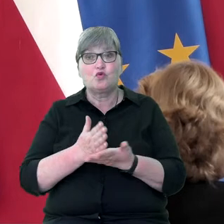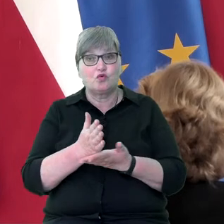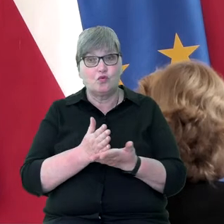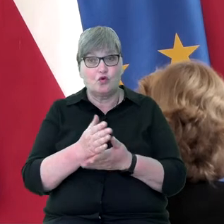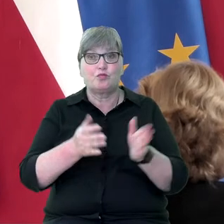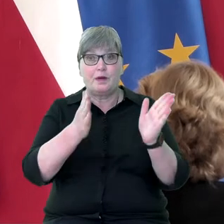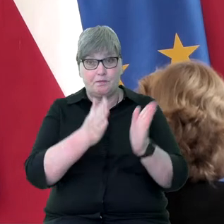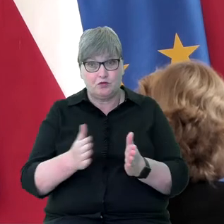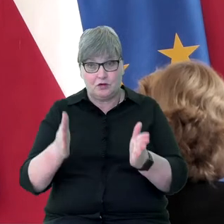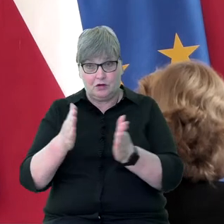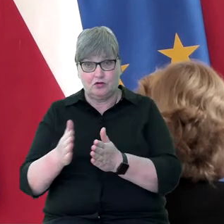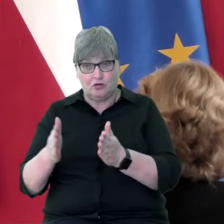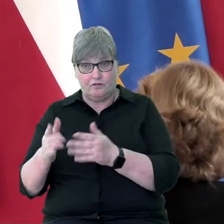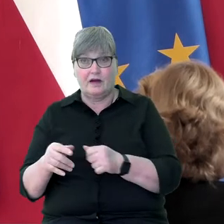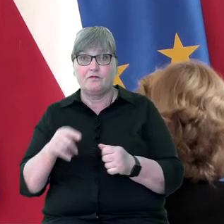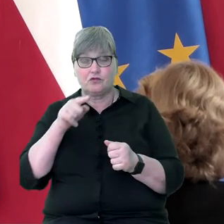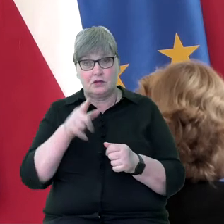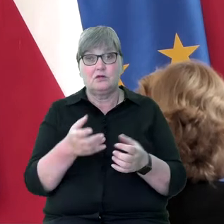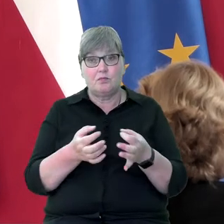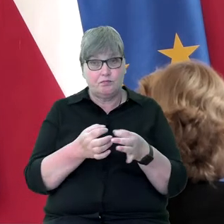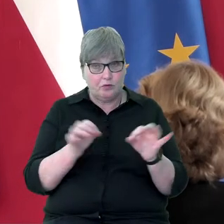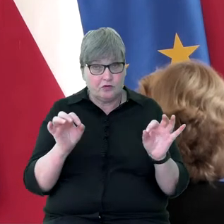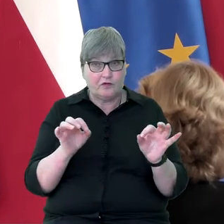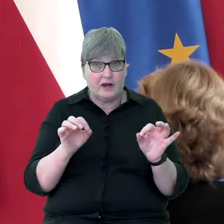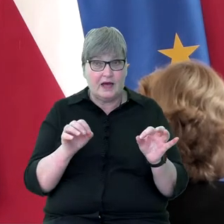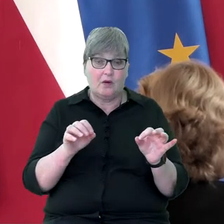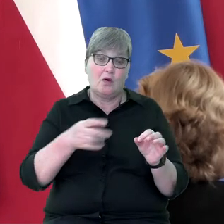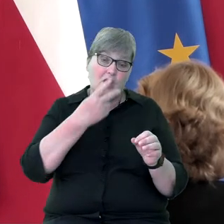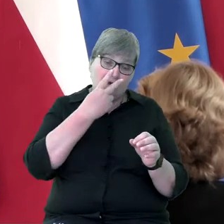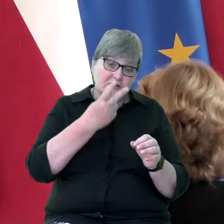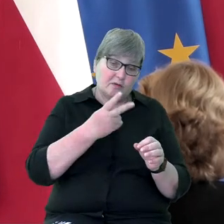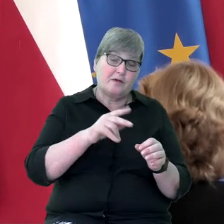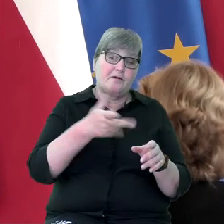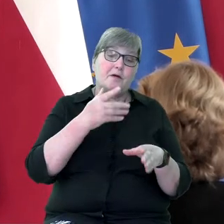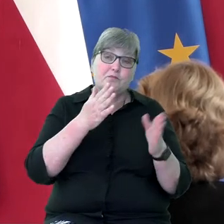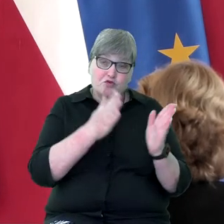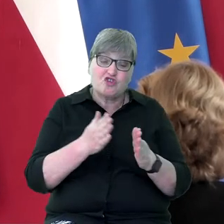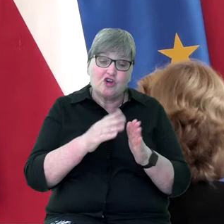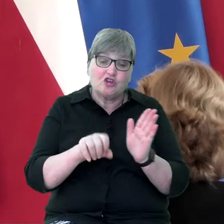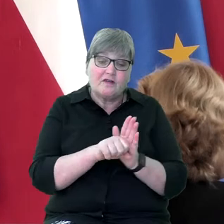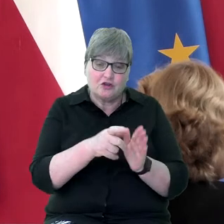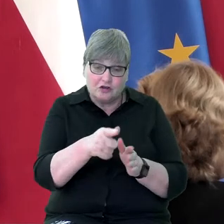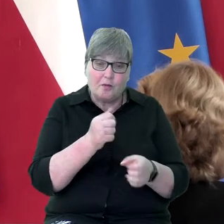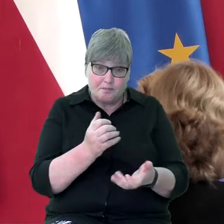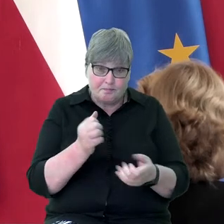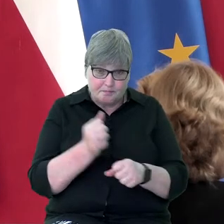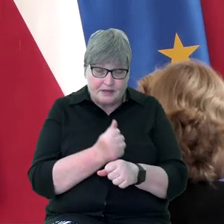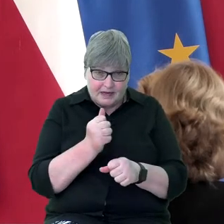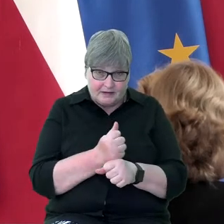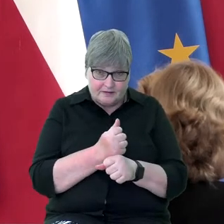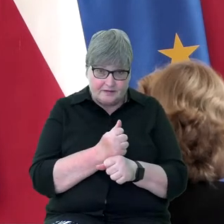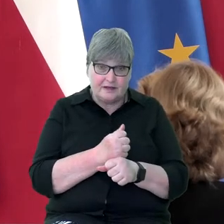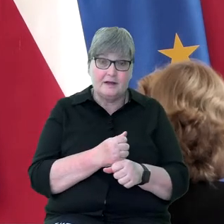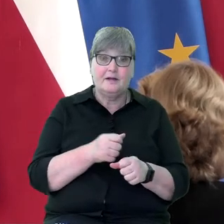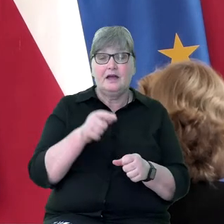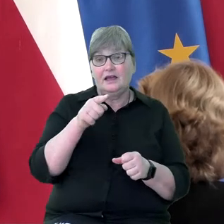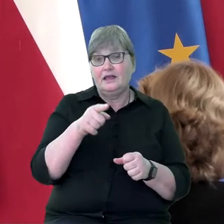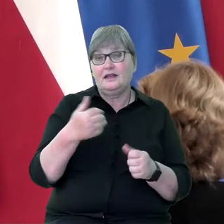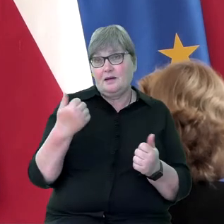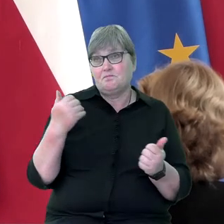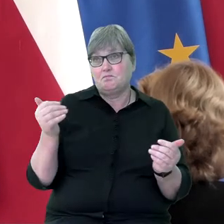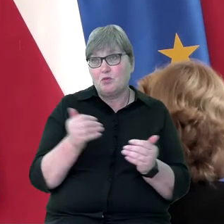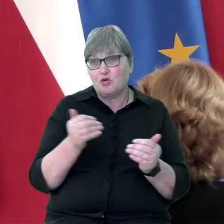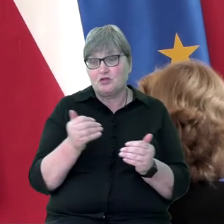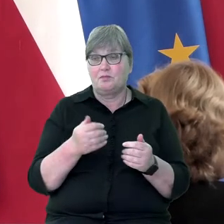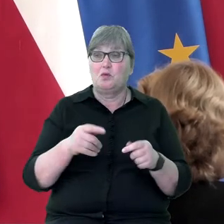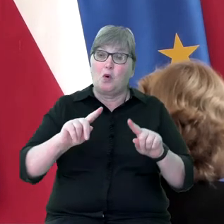pozwalała zweryfikować kwalifikacje osoby, a zarazem wdrożyć ją do pracy. I tutaj również przewidywano pewną elastyczność. Można było